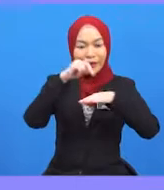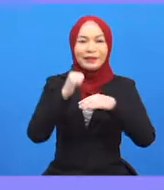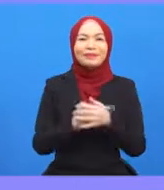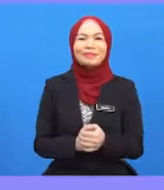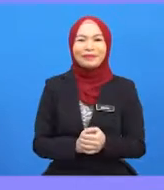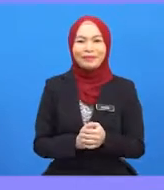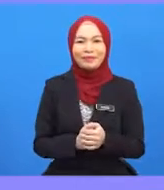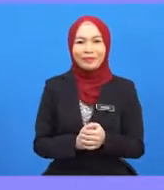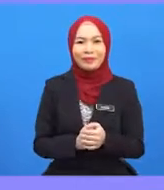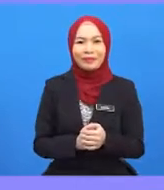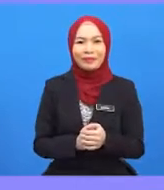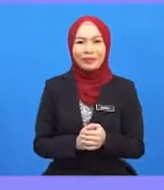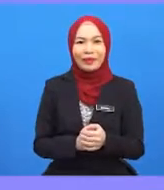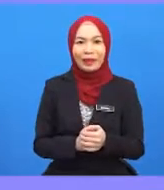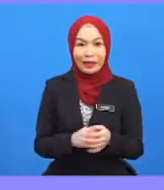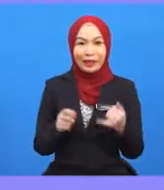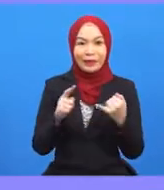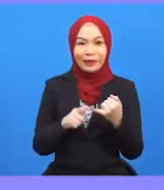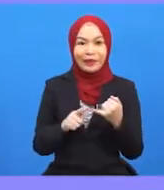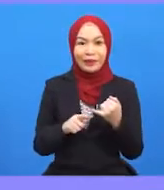dapat pertama,